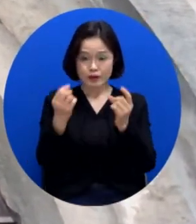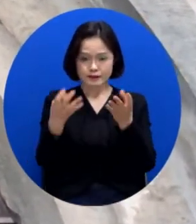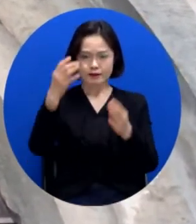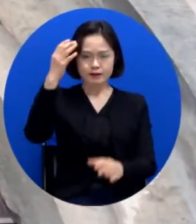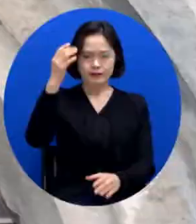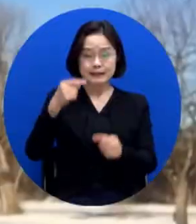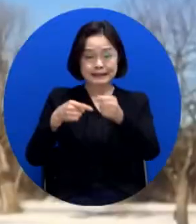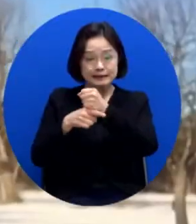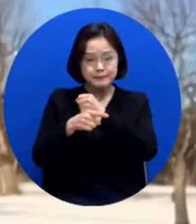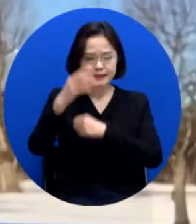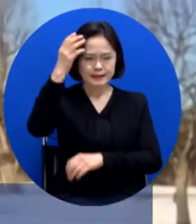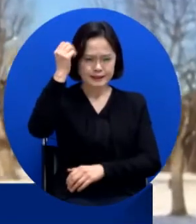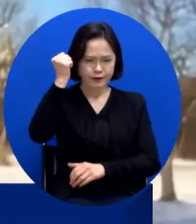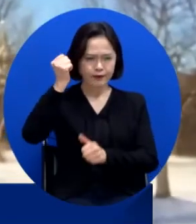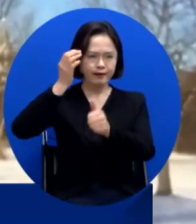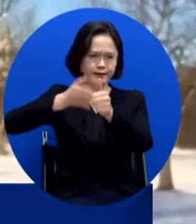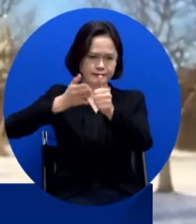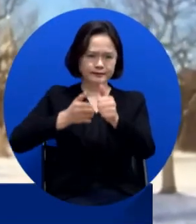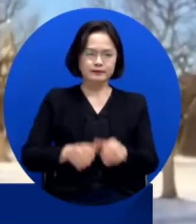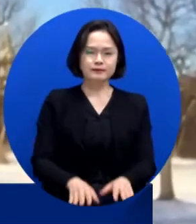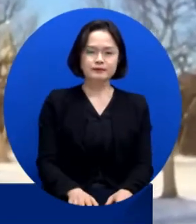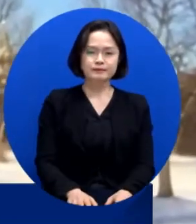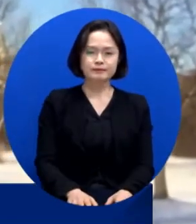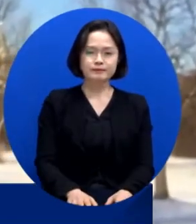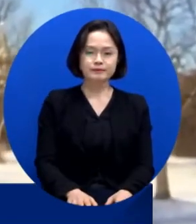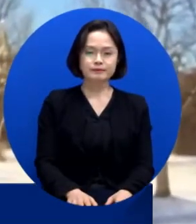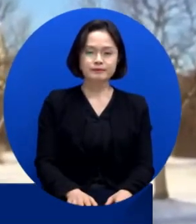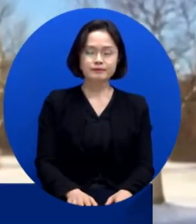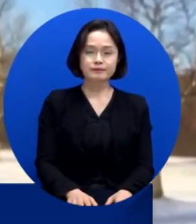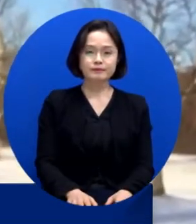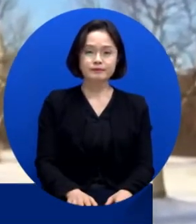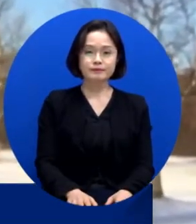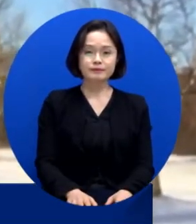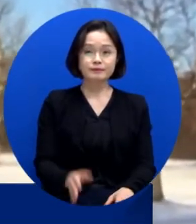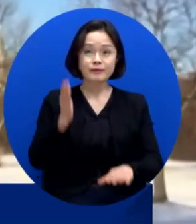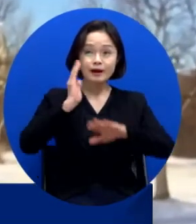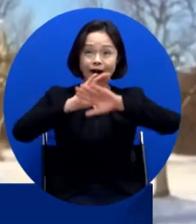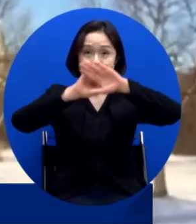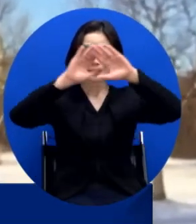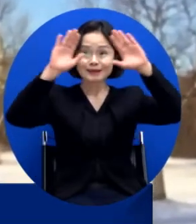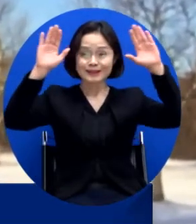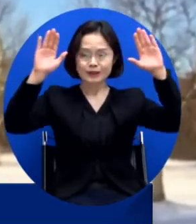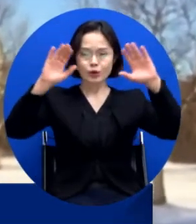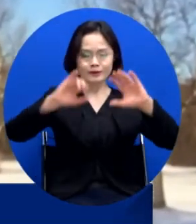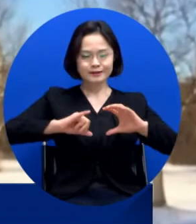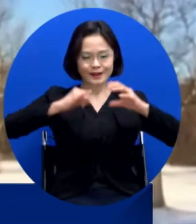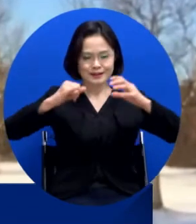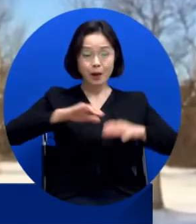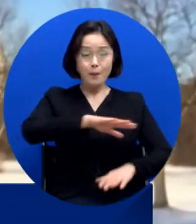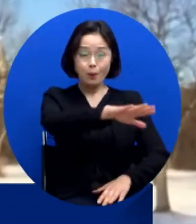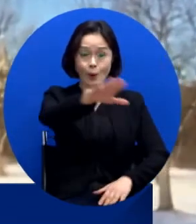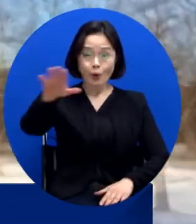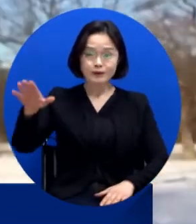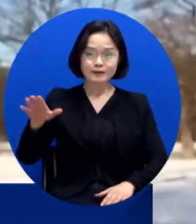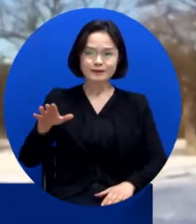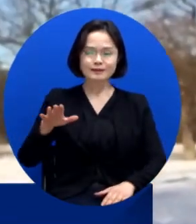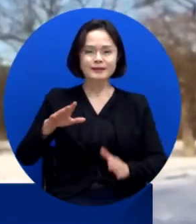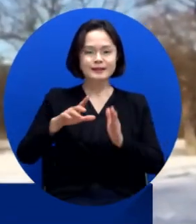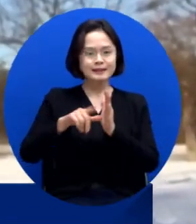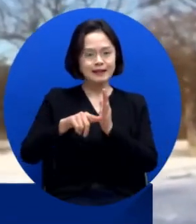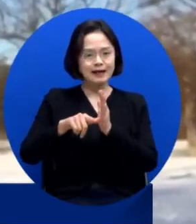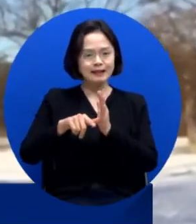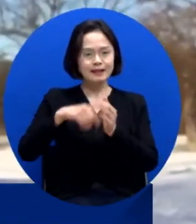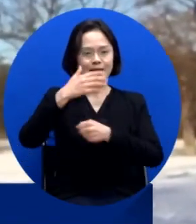전했습니다. Ein jegliches hat seine Zeit. Und alles Vorhaben unter dem Himmel hat seine Stunde.